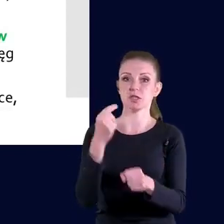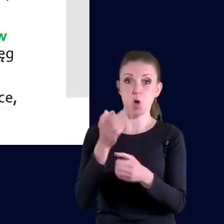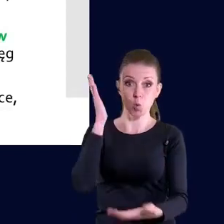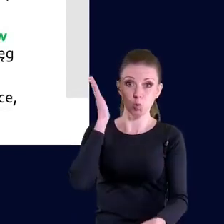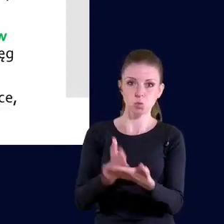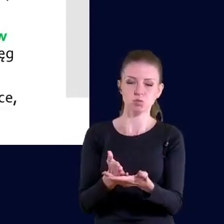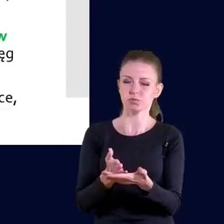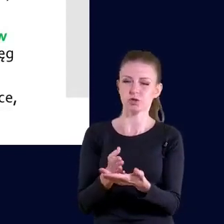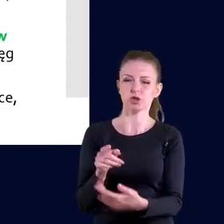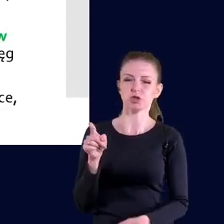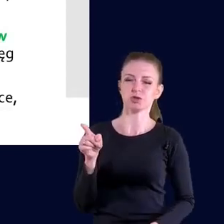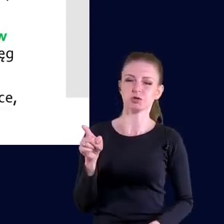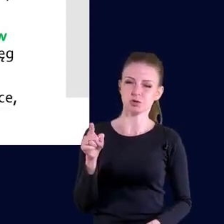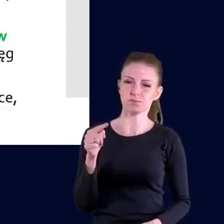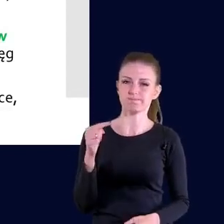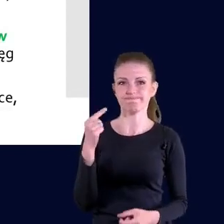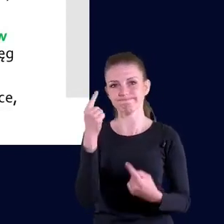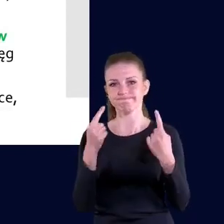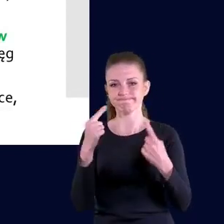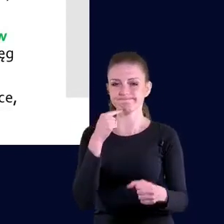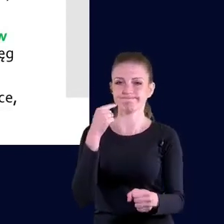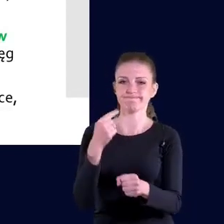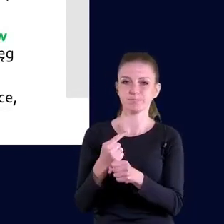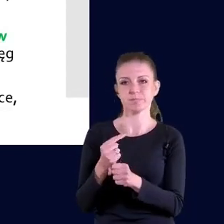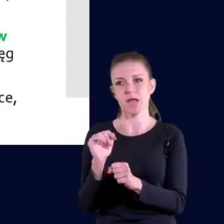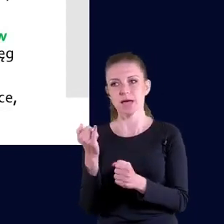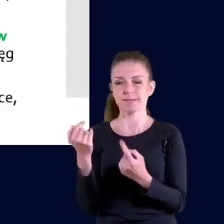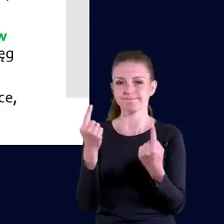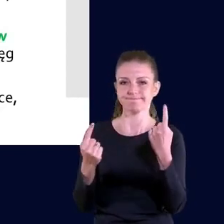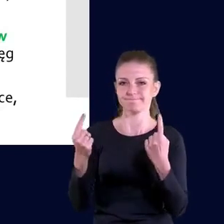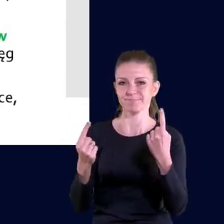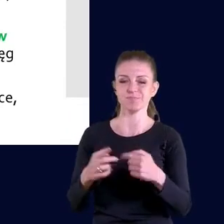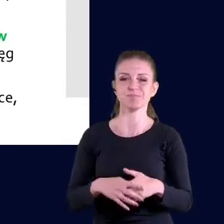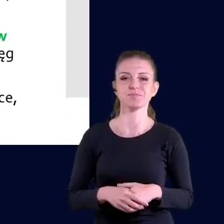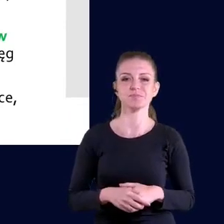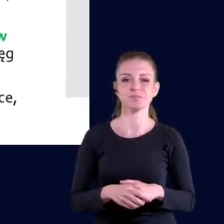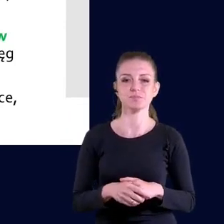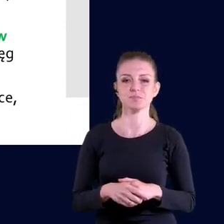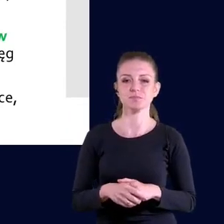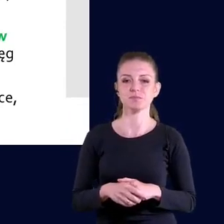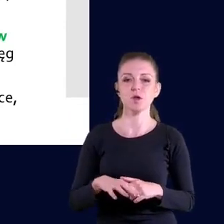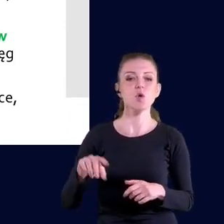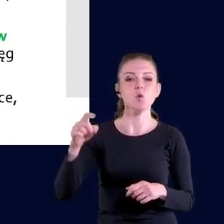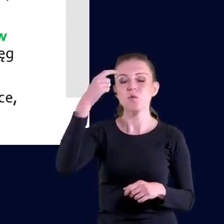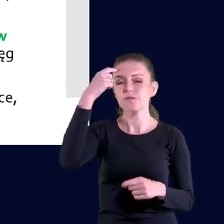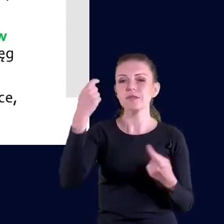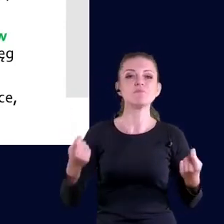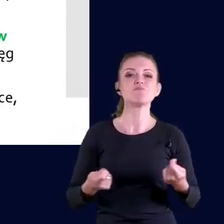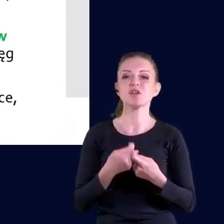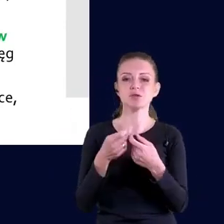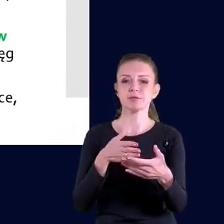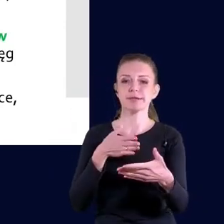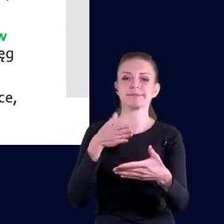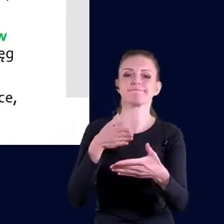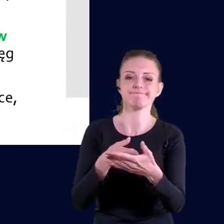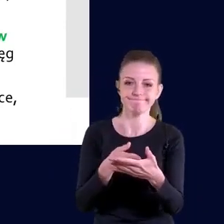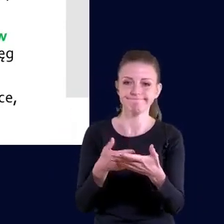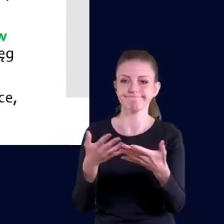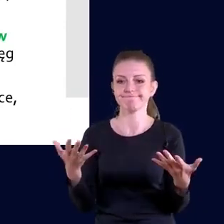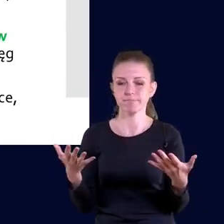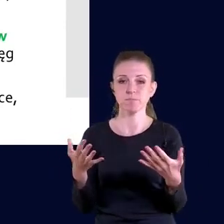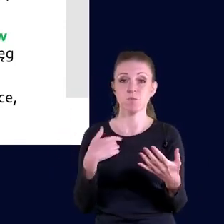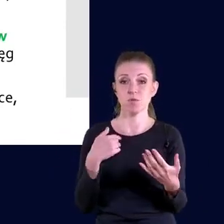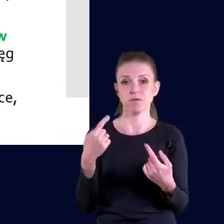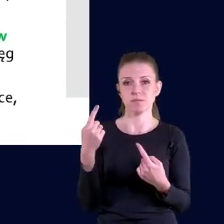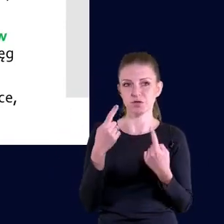infrastrukturalnym sługami chmury główną barierą na poziomie instytucjonalnym jest brak wpływu otwartości na